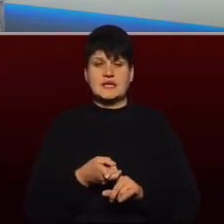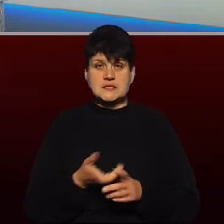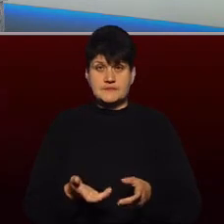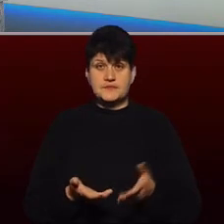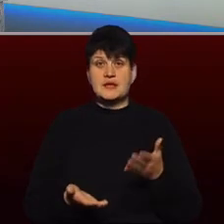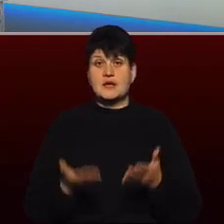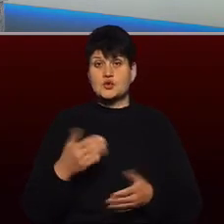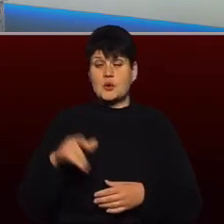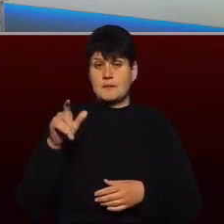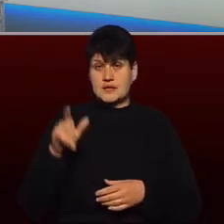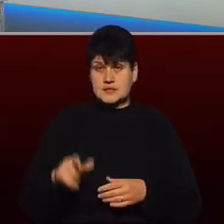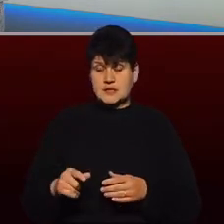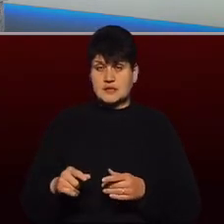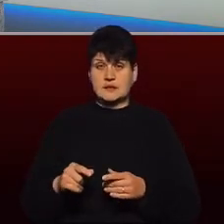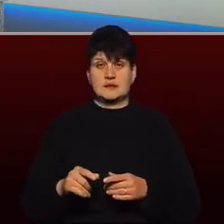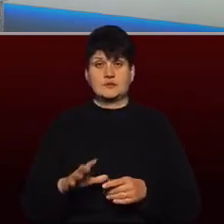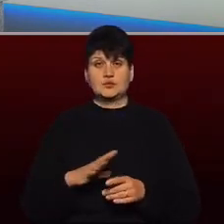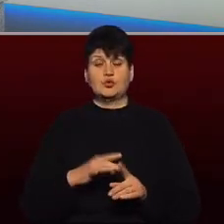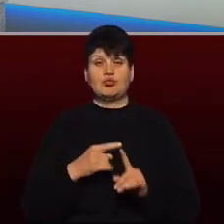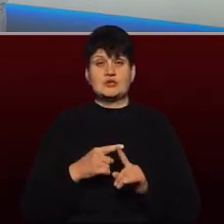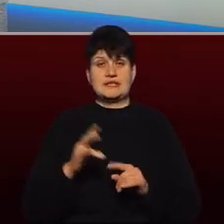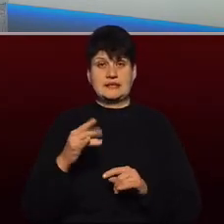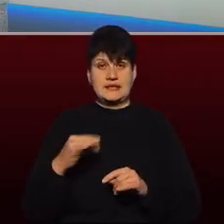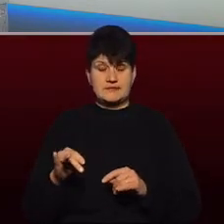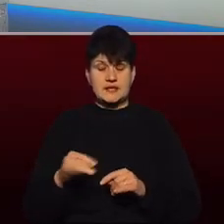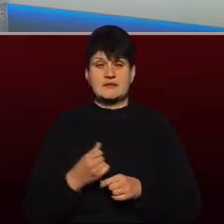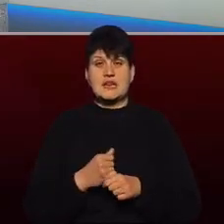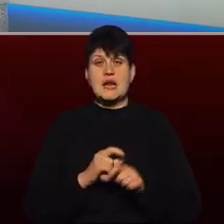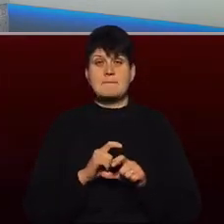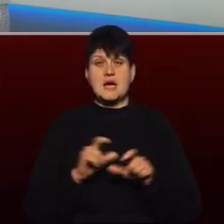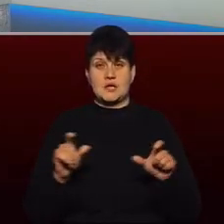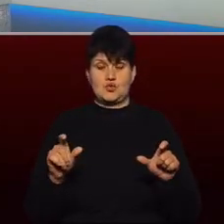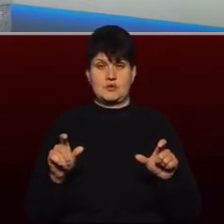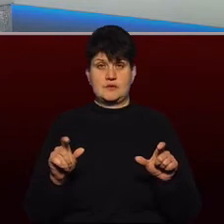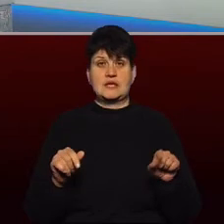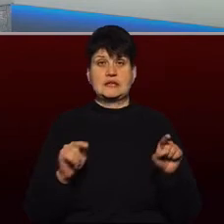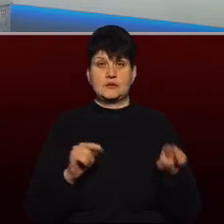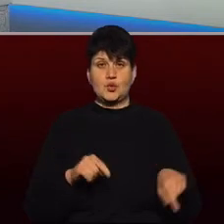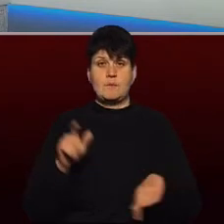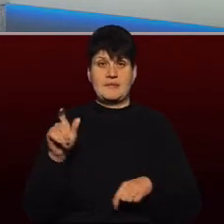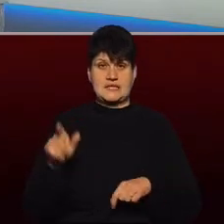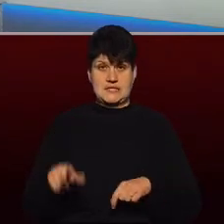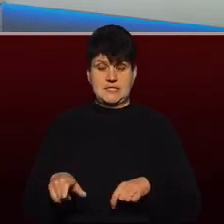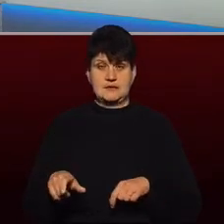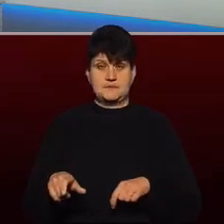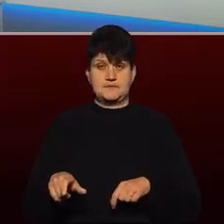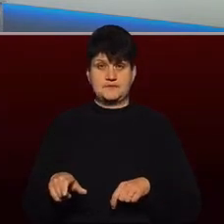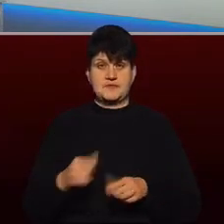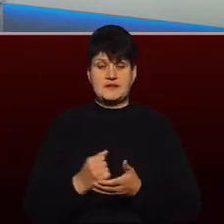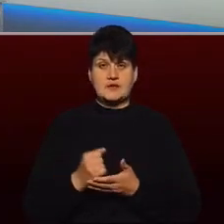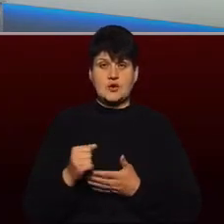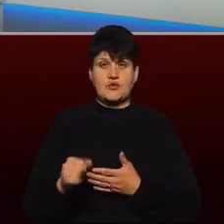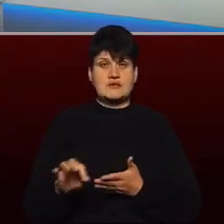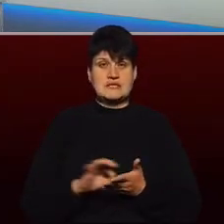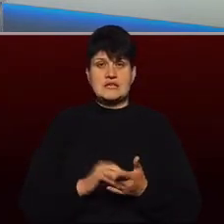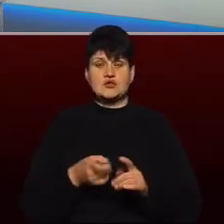пацієнт пішов позитивний, в лабораторії такого пацієнта скеровують одразу до інфекціоніста,